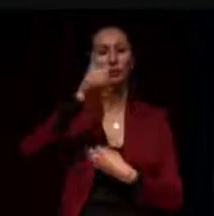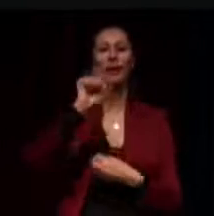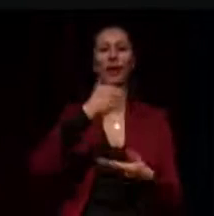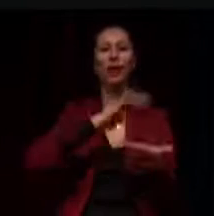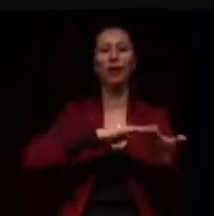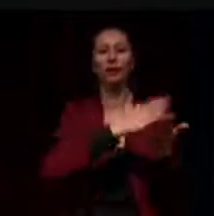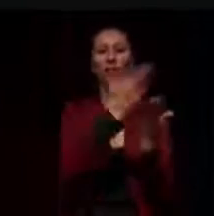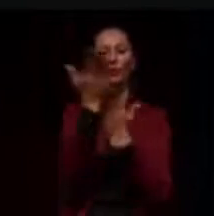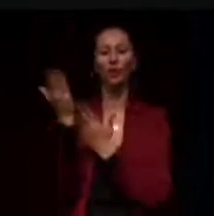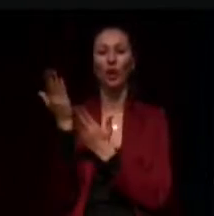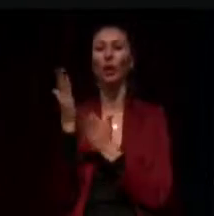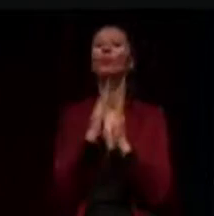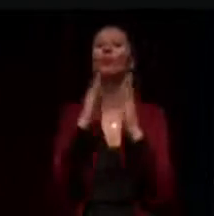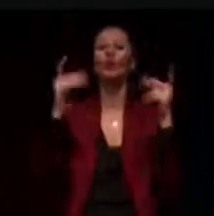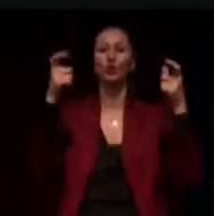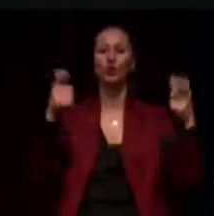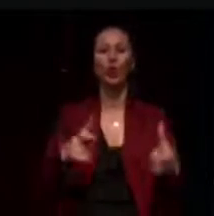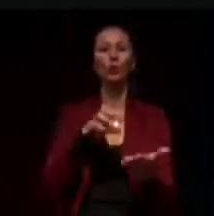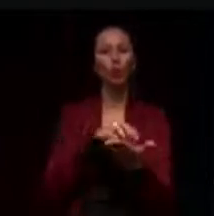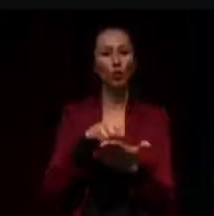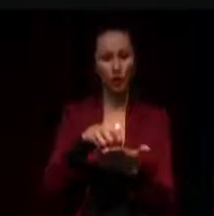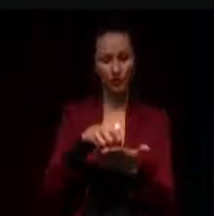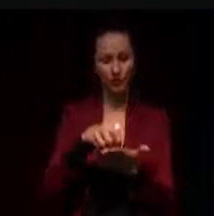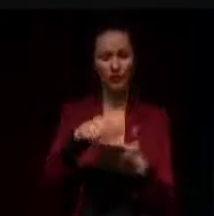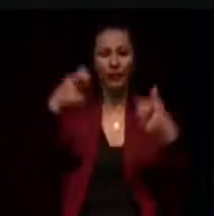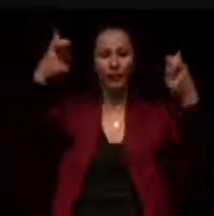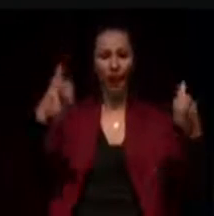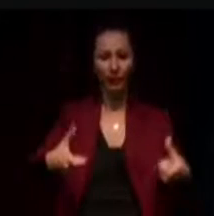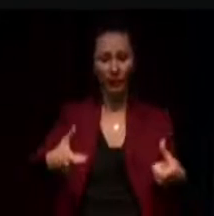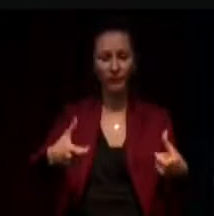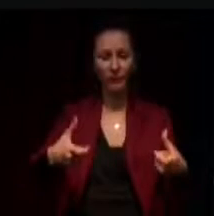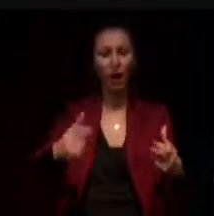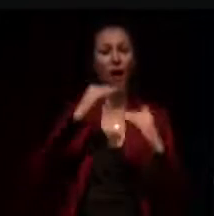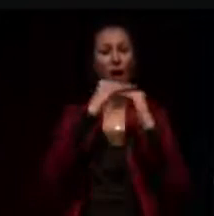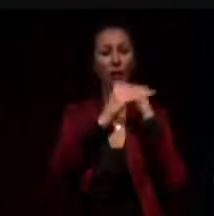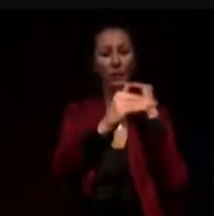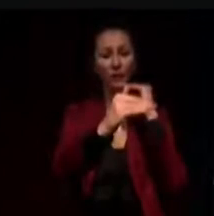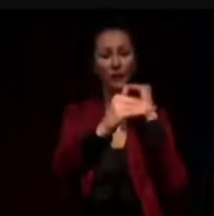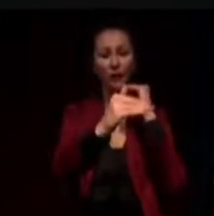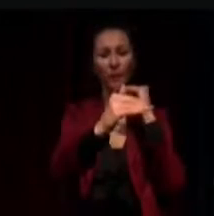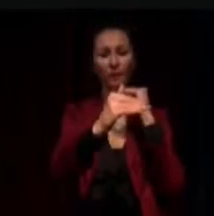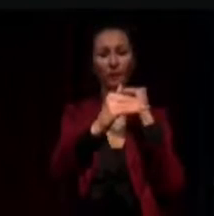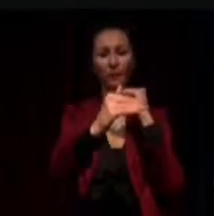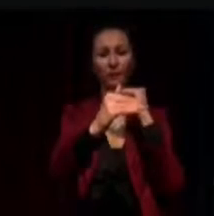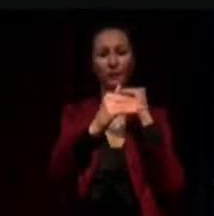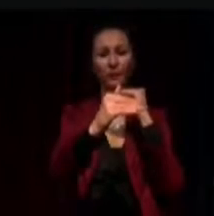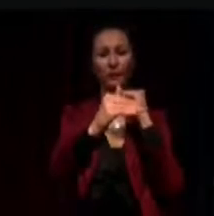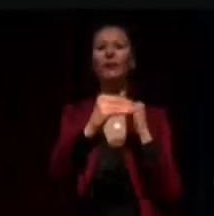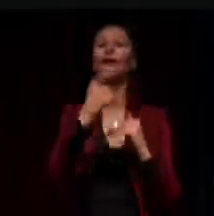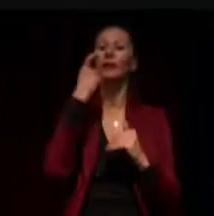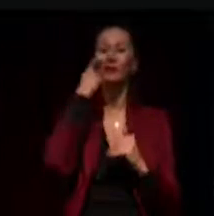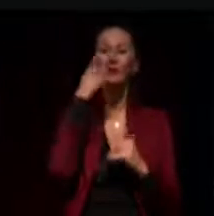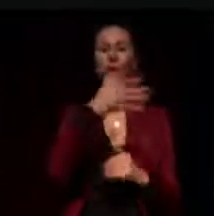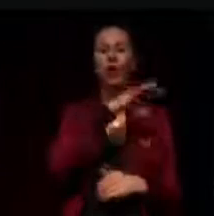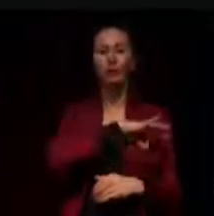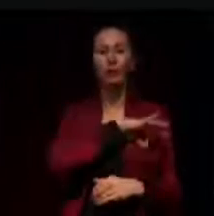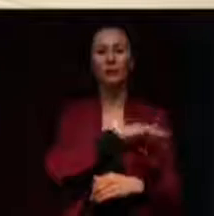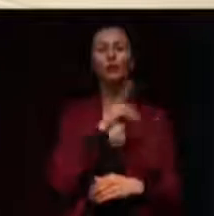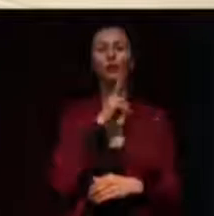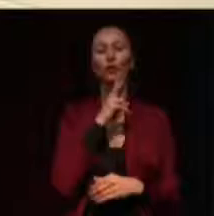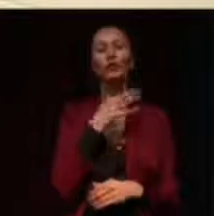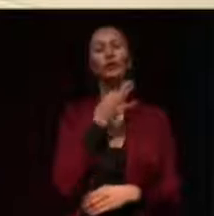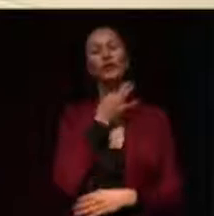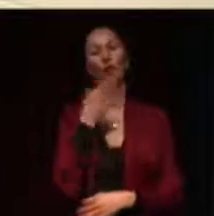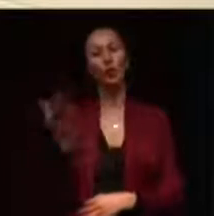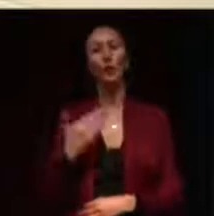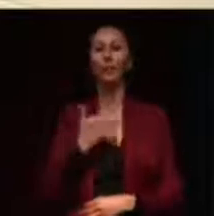değerli arkadaşlar, büyükşehir bütçemizin kentimize ve halkımıza yararlı sonuçlar getirmesini diliyorum. Teşekkür ediyorum.